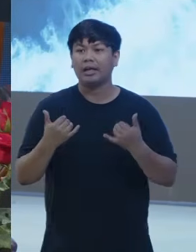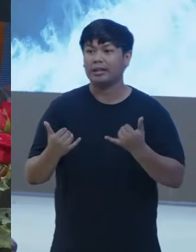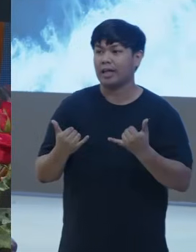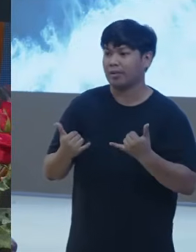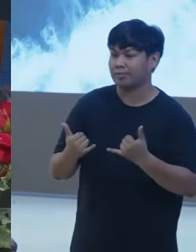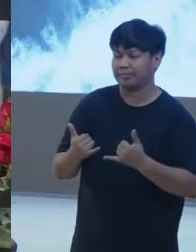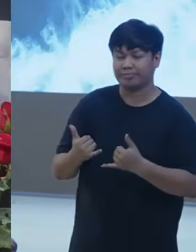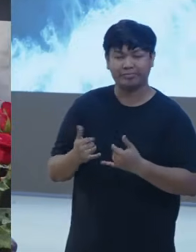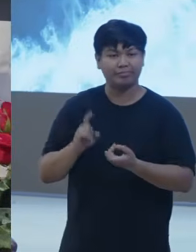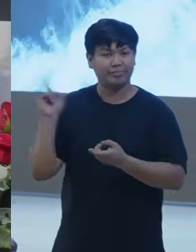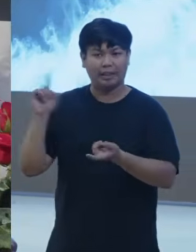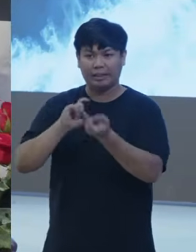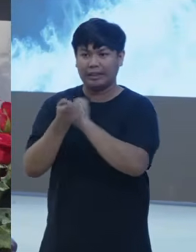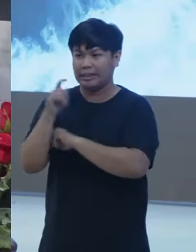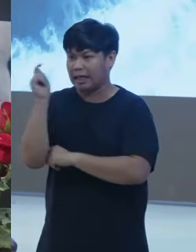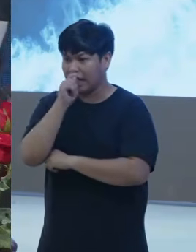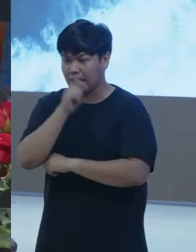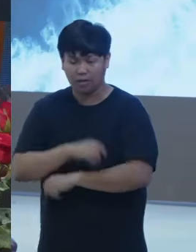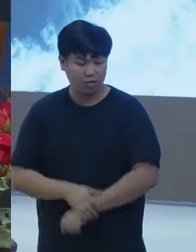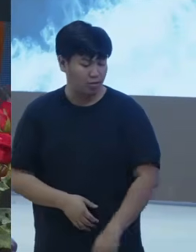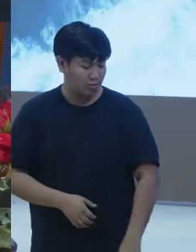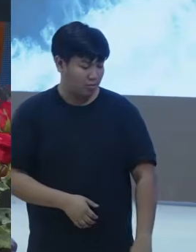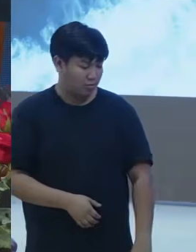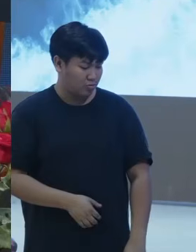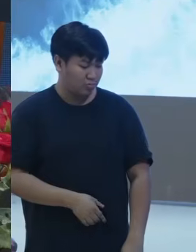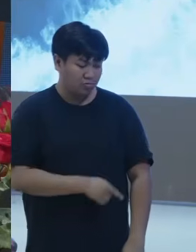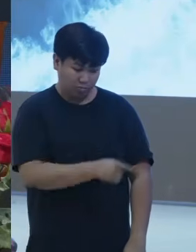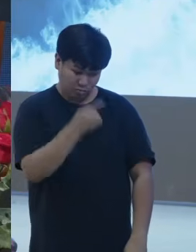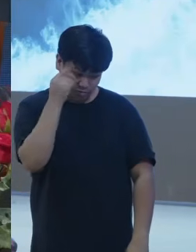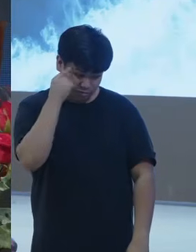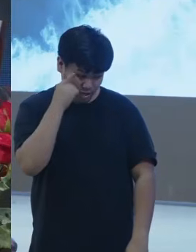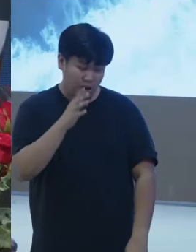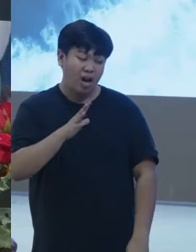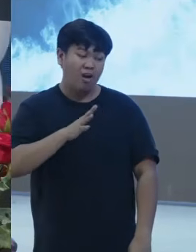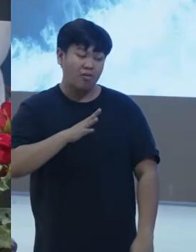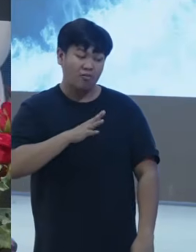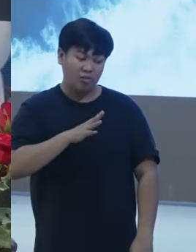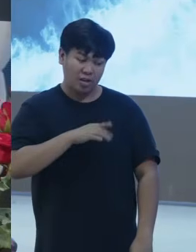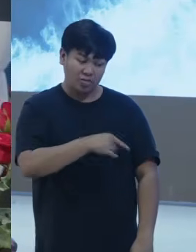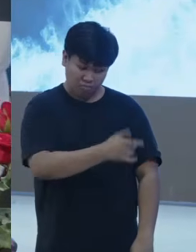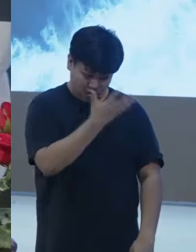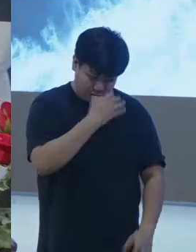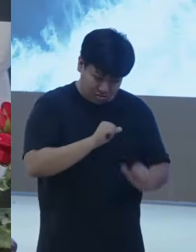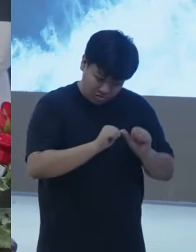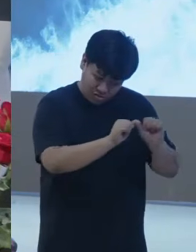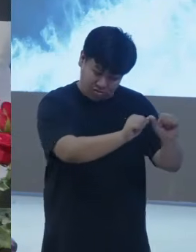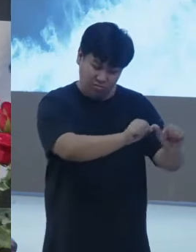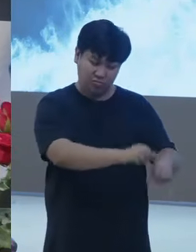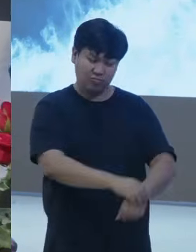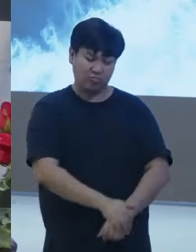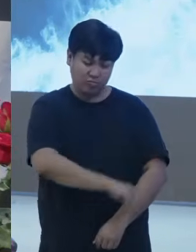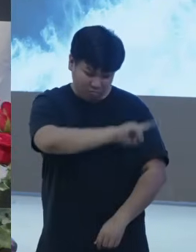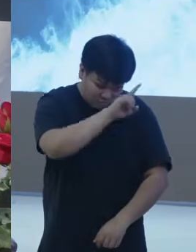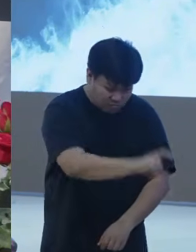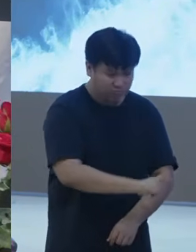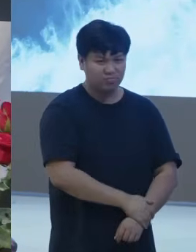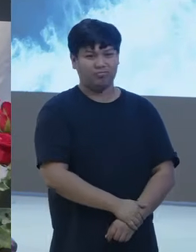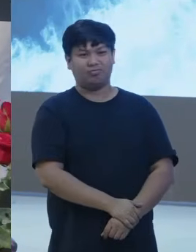Tatagalogin ko po. Sa palagay mo, okay ang ginagawa mo? Question